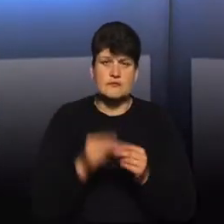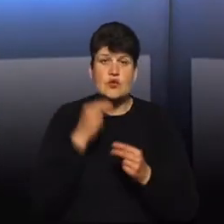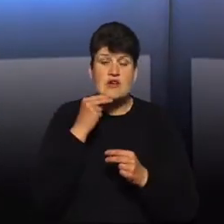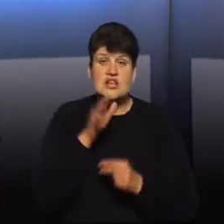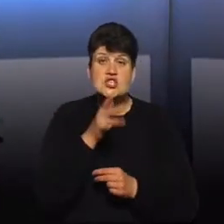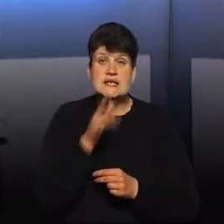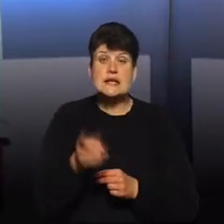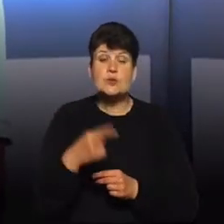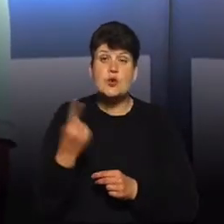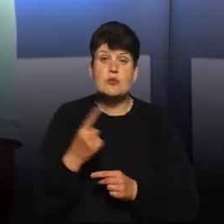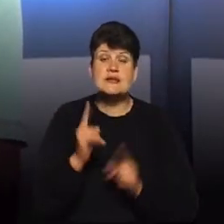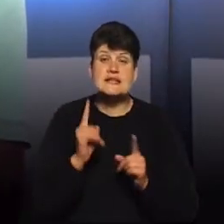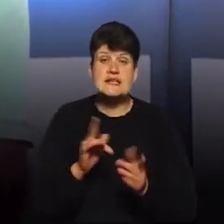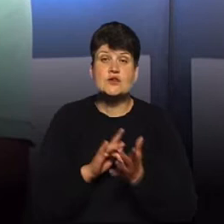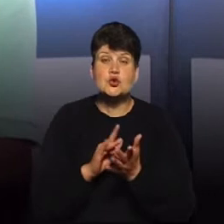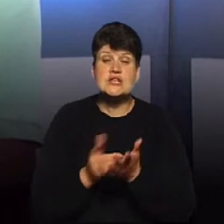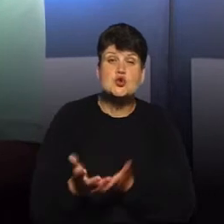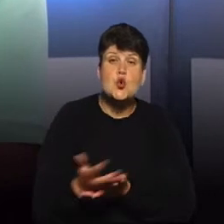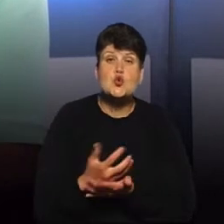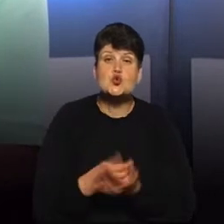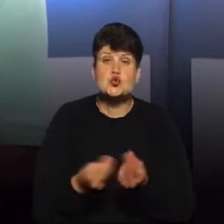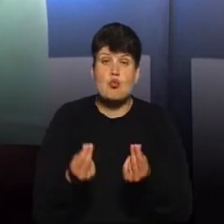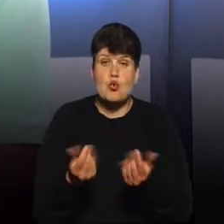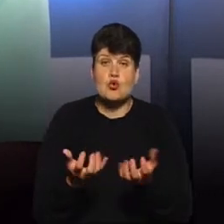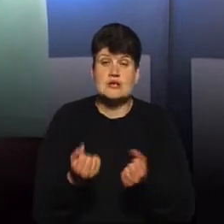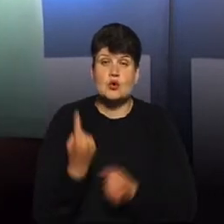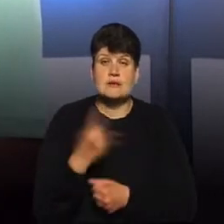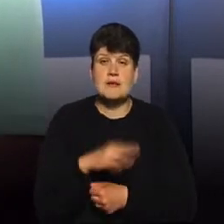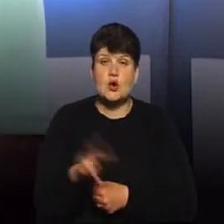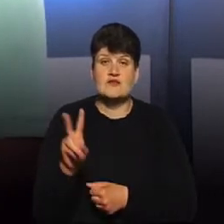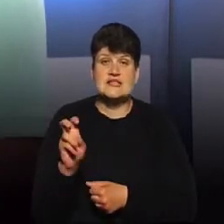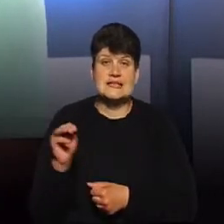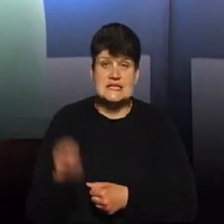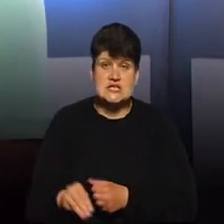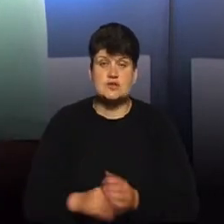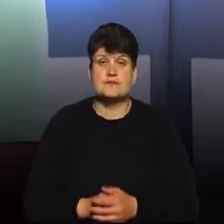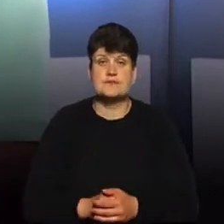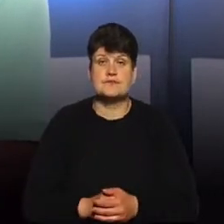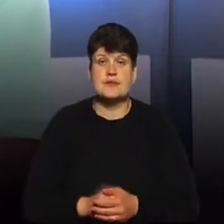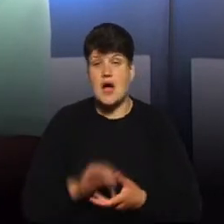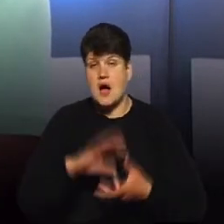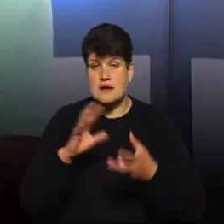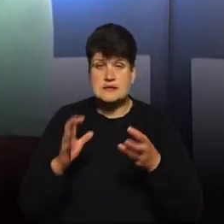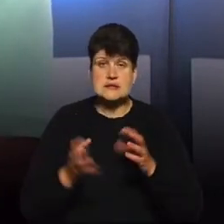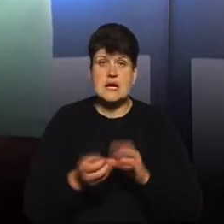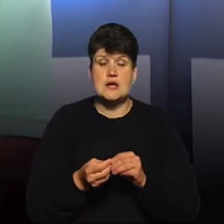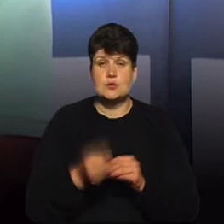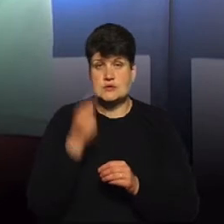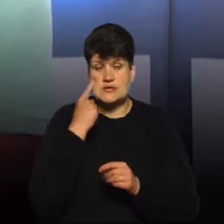тільки від туристичного збору отримала 1 200 000. А в загальному, за оцінками експертів,